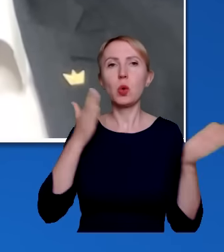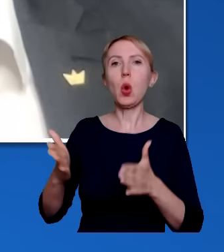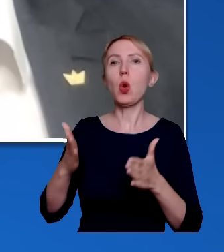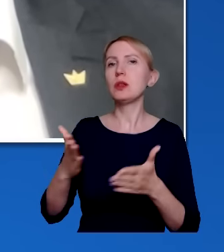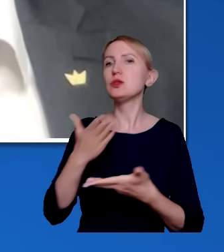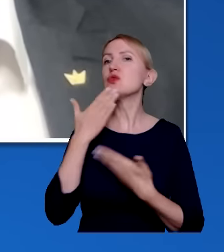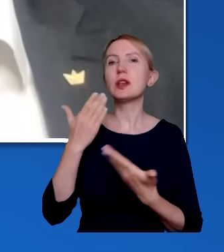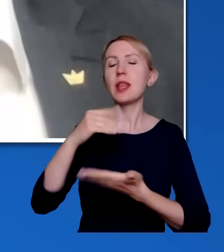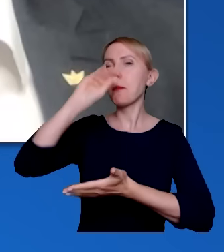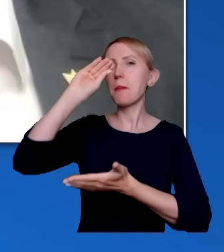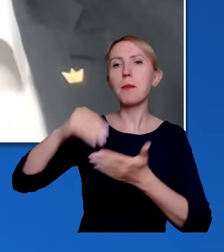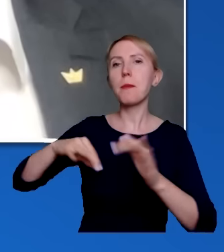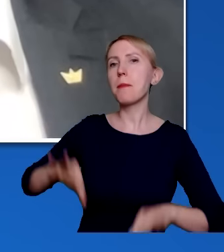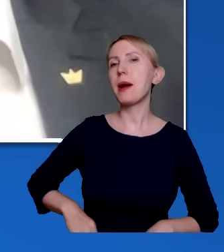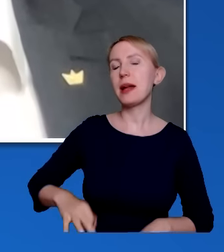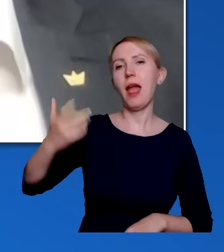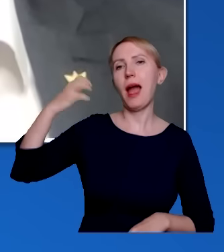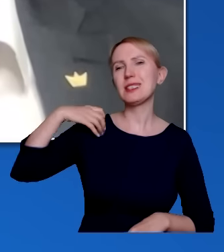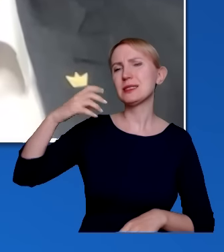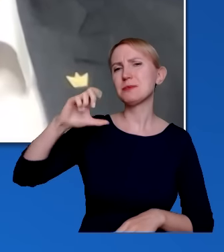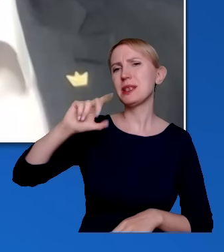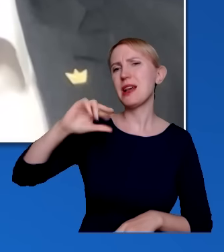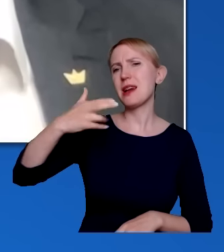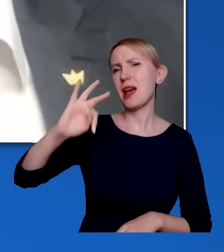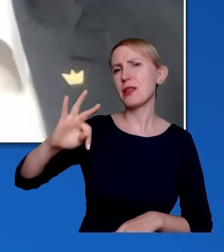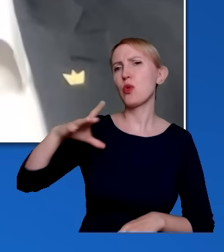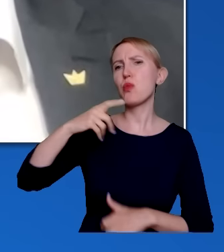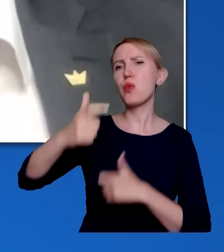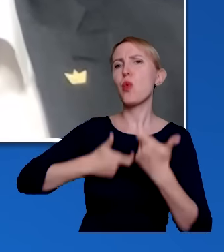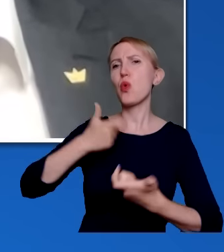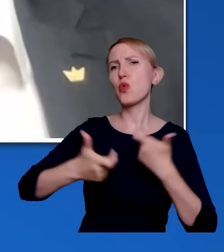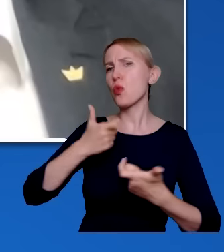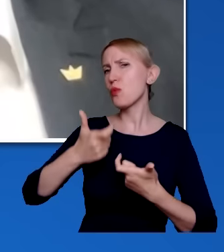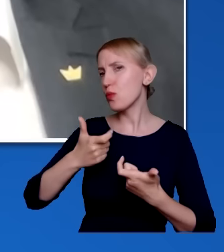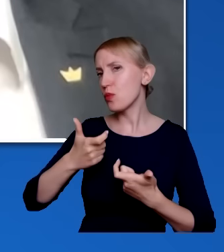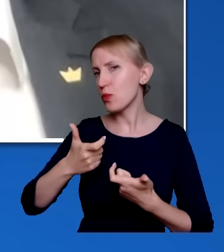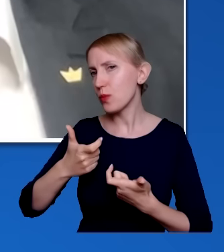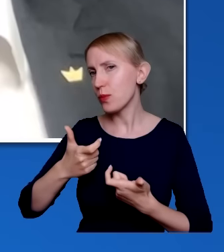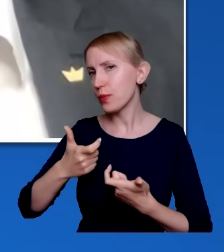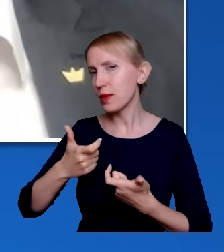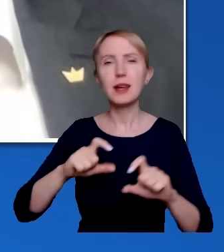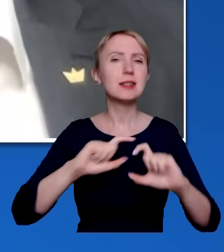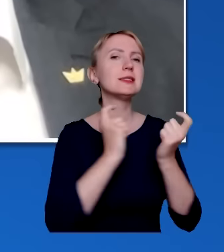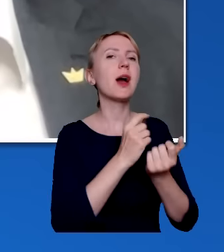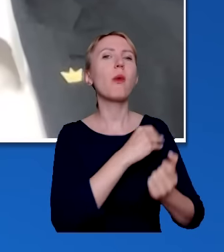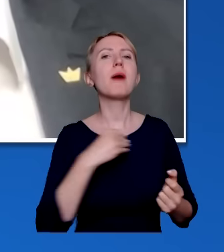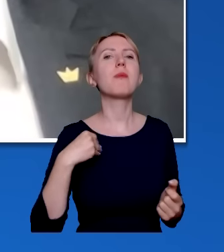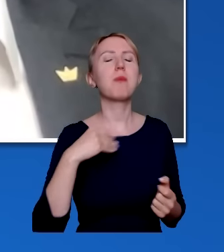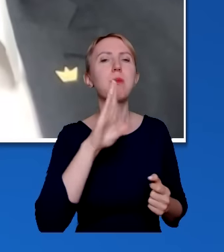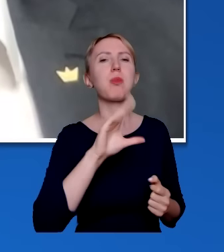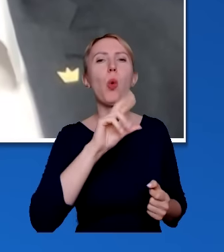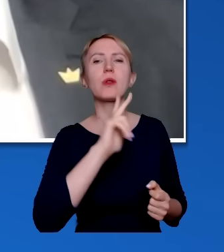podpisów pani aspirant nie pamiętam nazwiska która dokonywała zdaje się burnet to